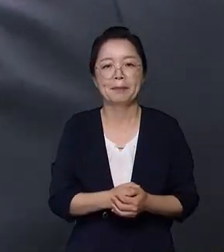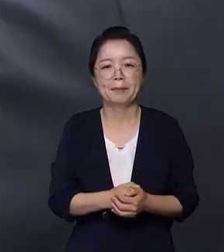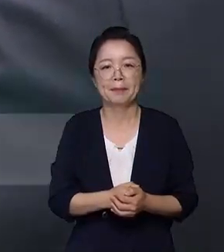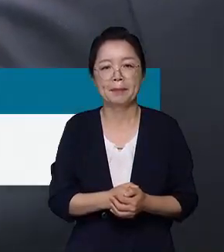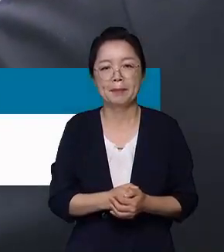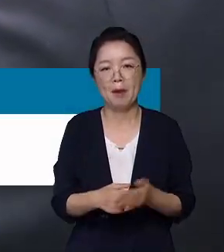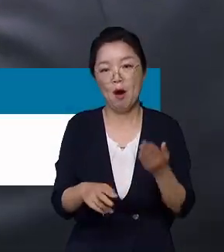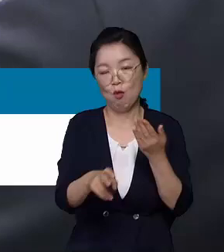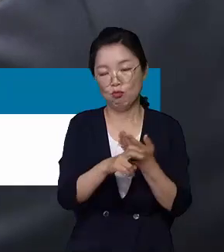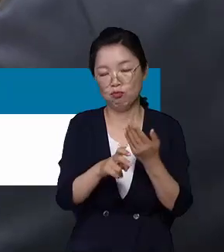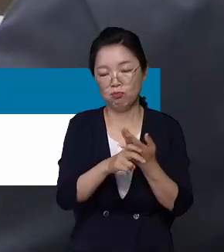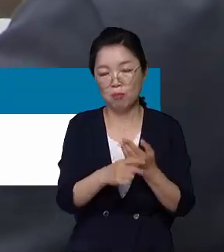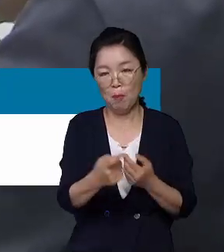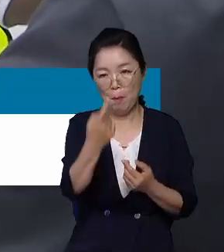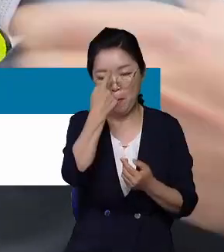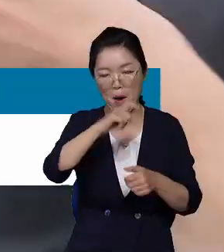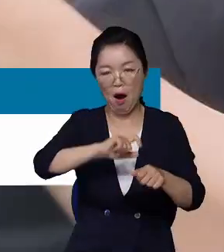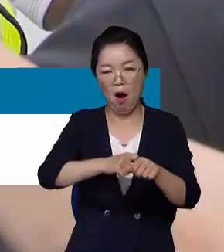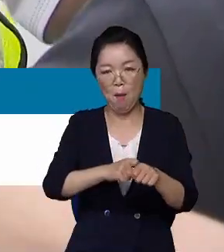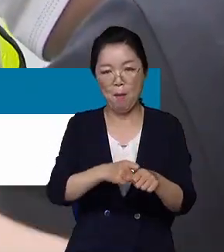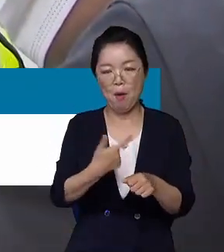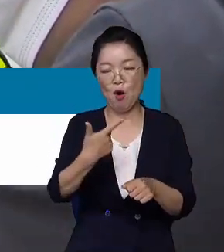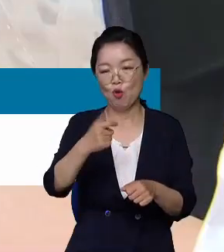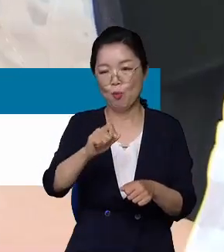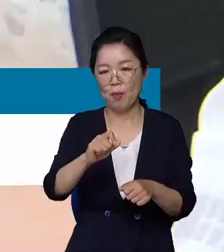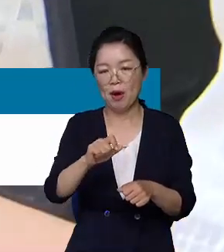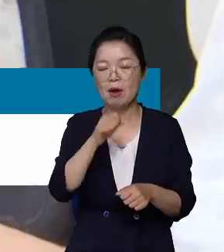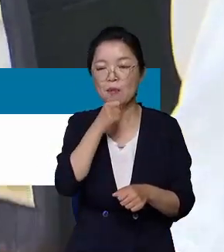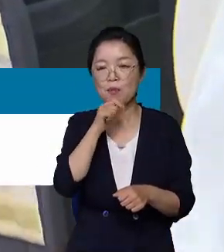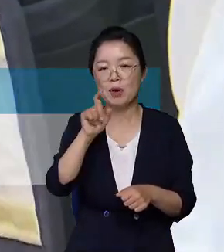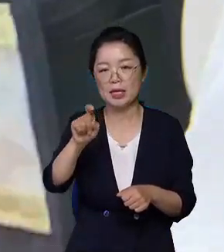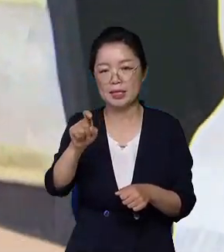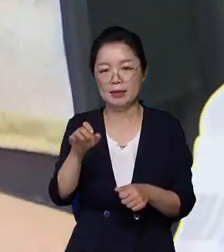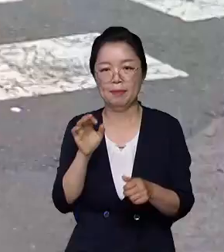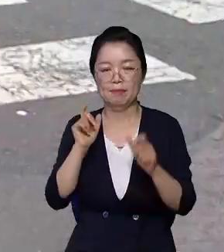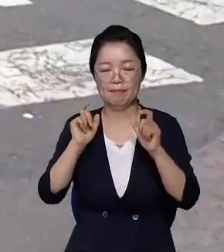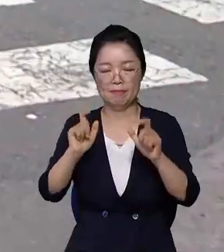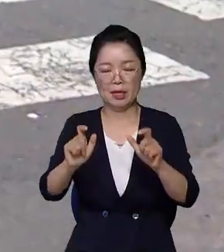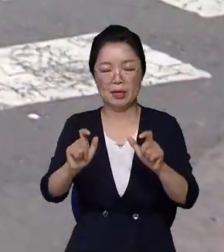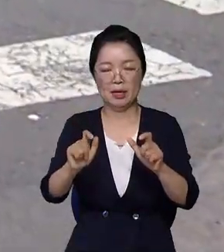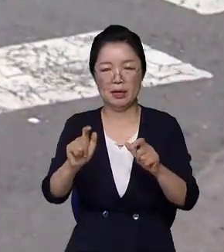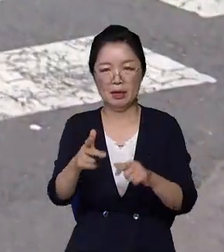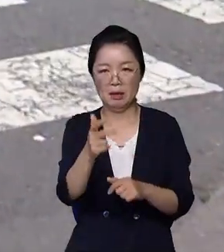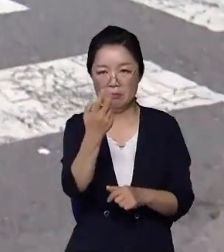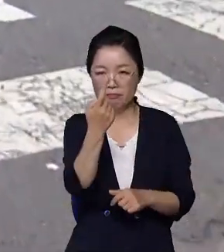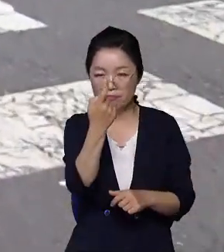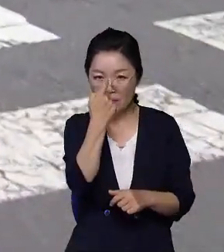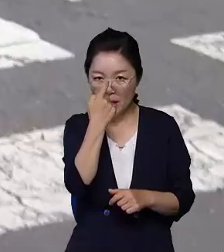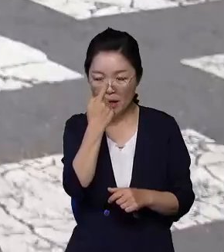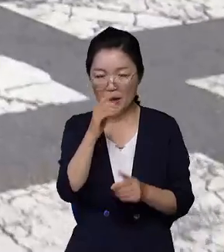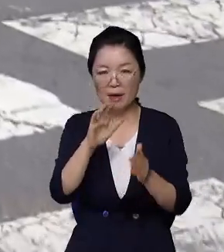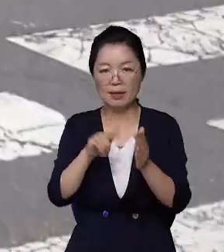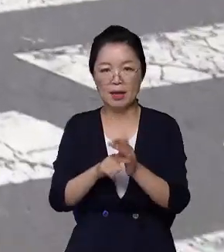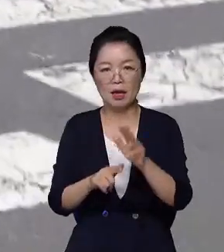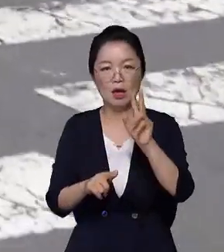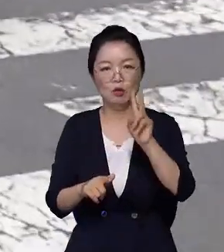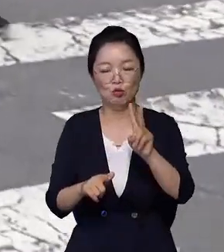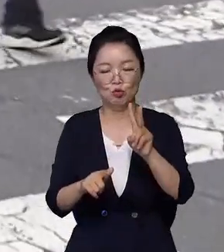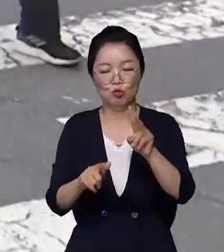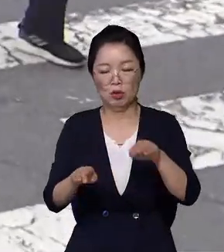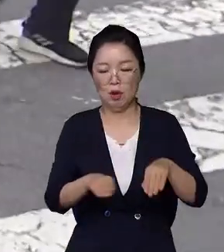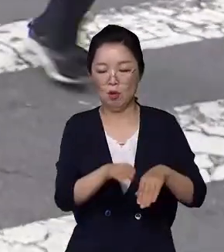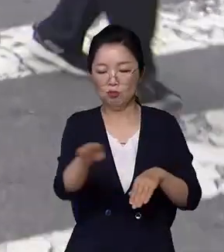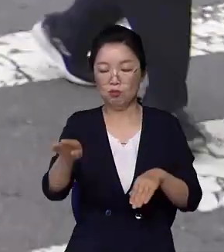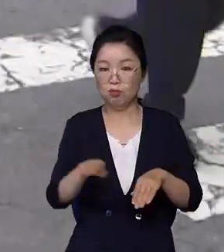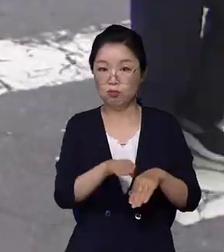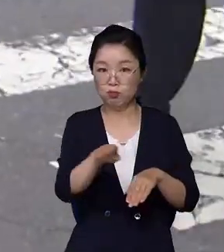위반으로 범칙 금융만원에 벌점 10점 부과됩니다. 잠시만요. 경찰이 단속에 나선 첫날 두 대의 차량들이